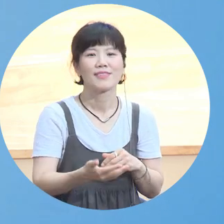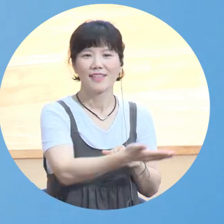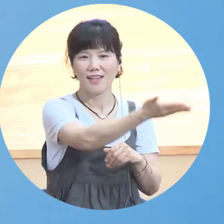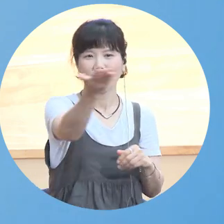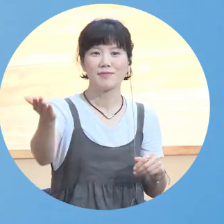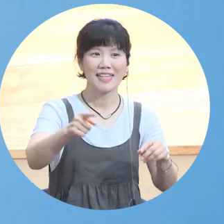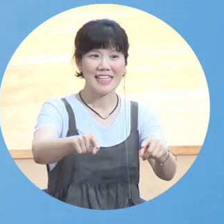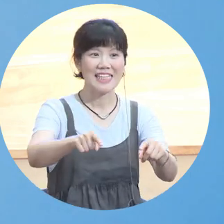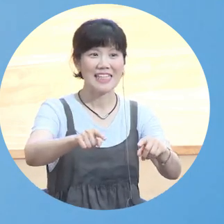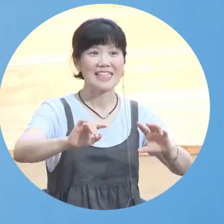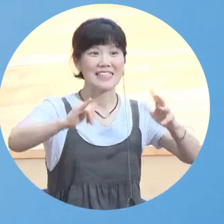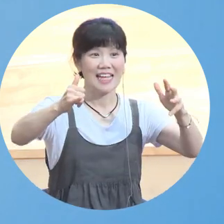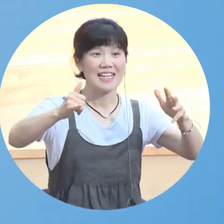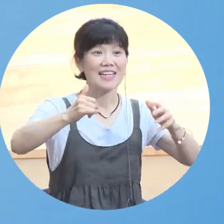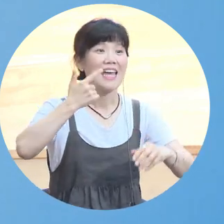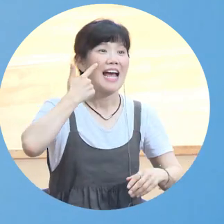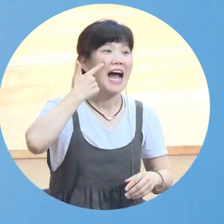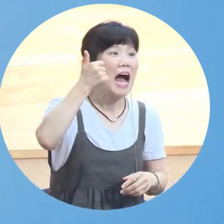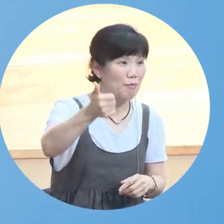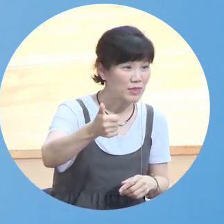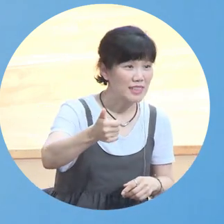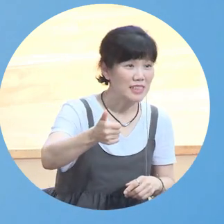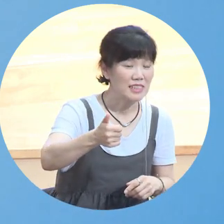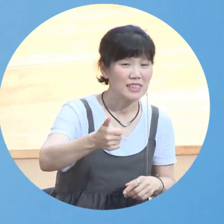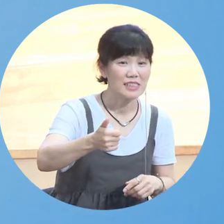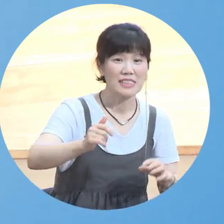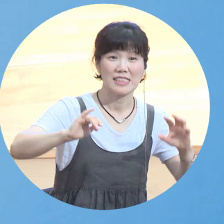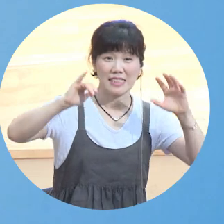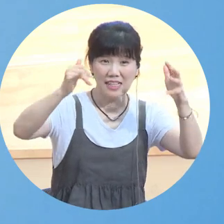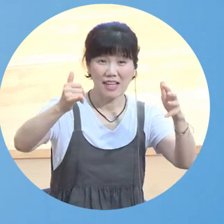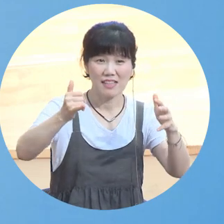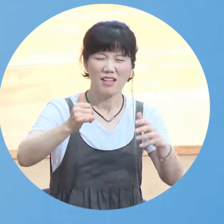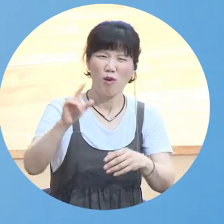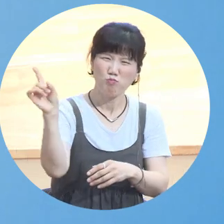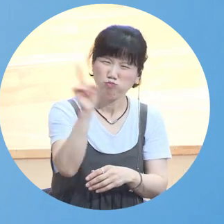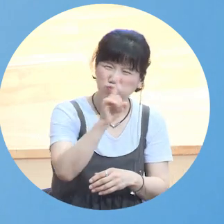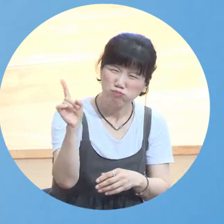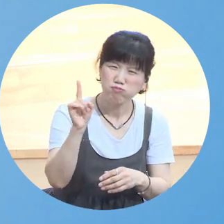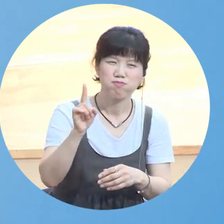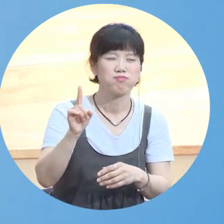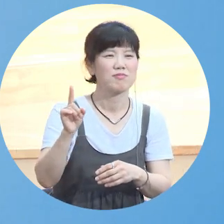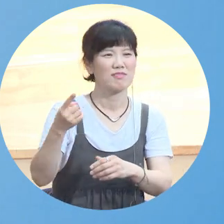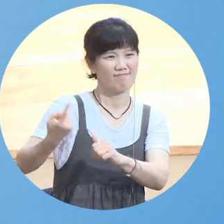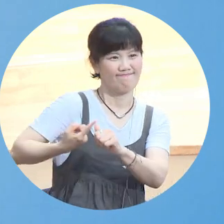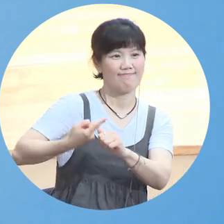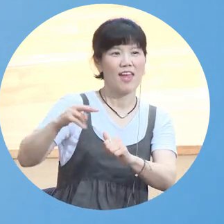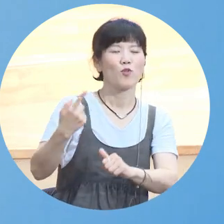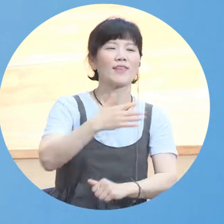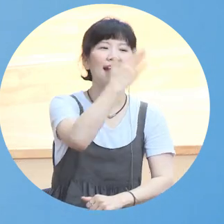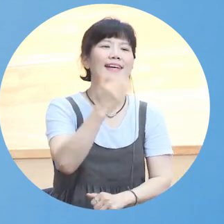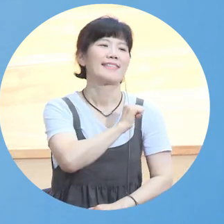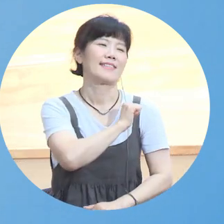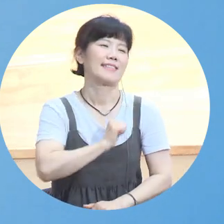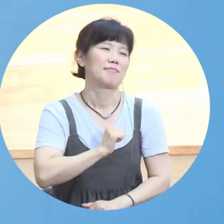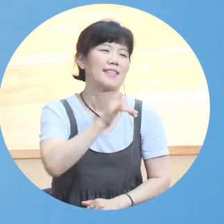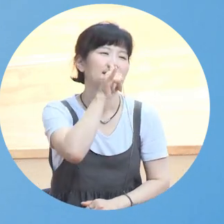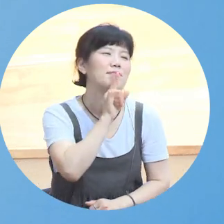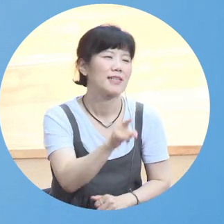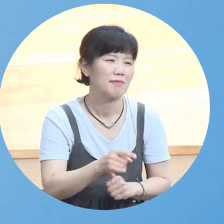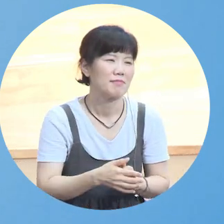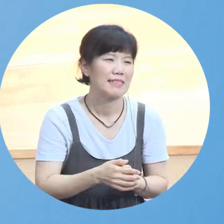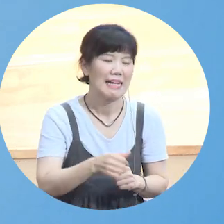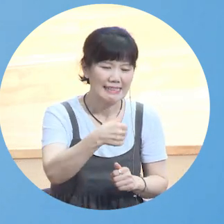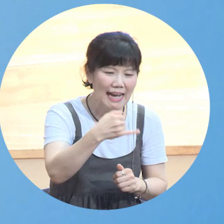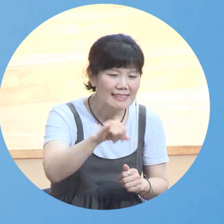요 세상에서 무슨 소리를 들었 아참 아닙니다 자식 쓴 거예요